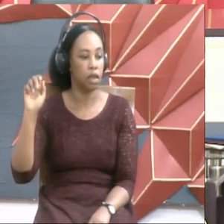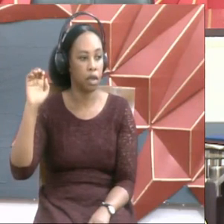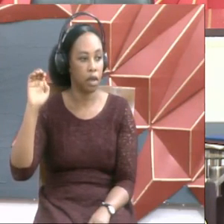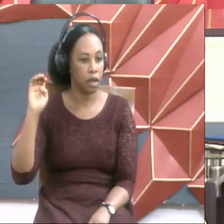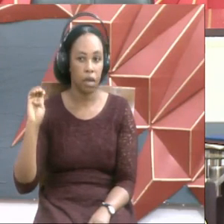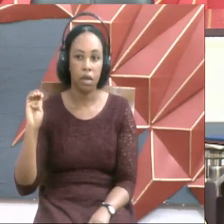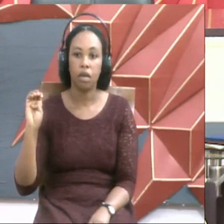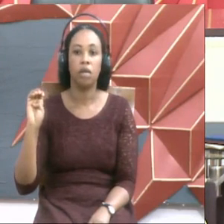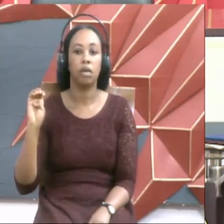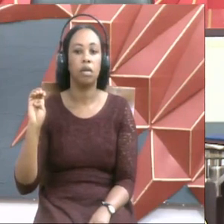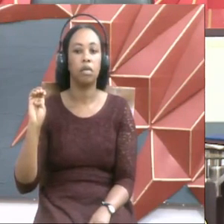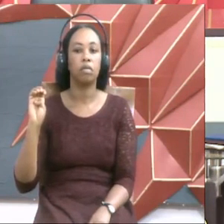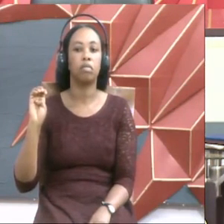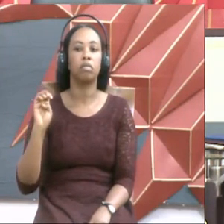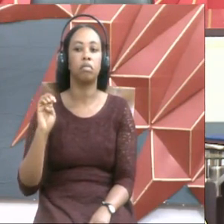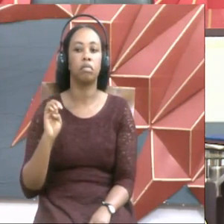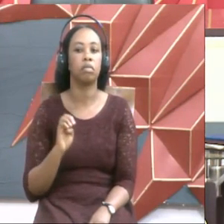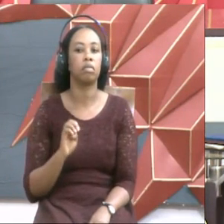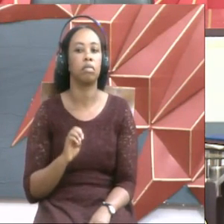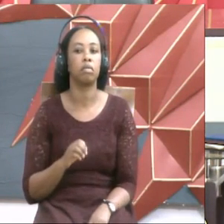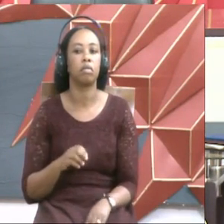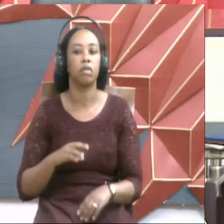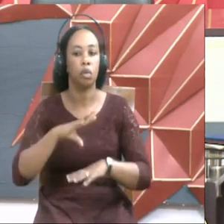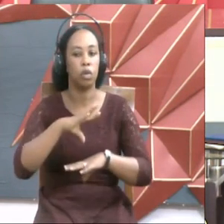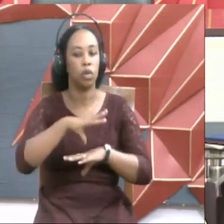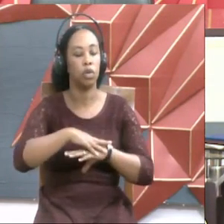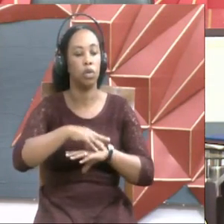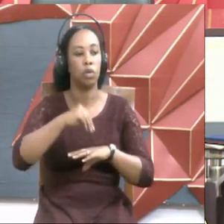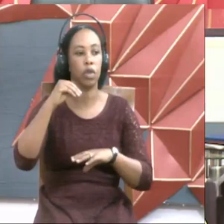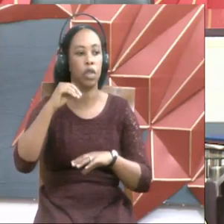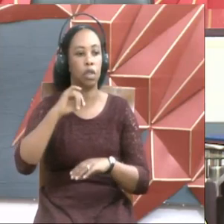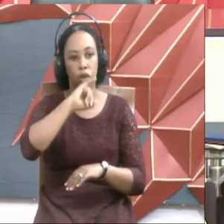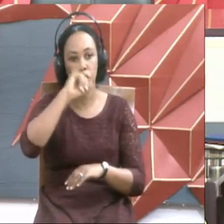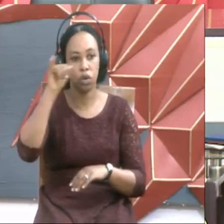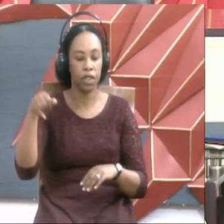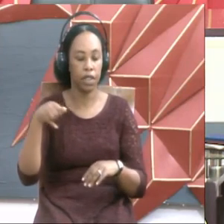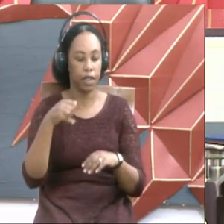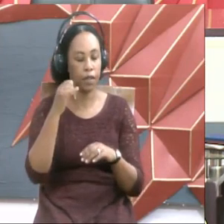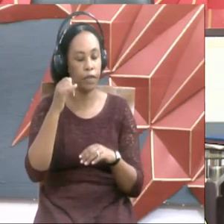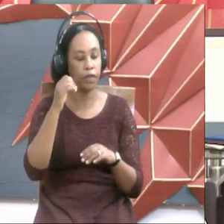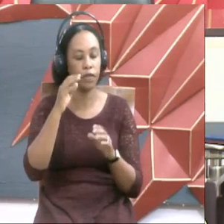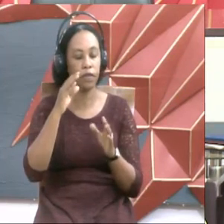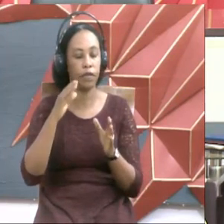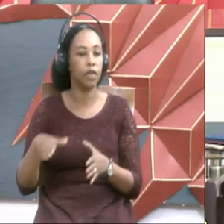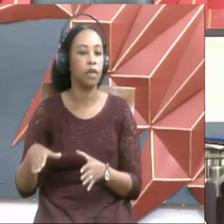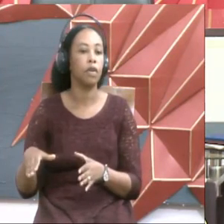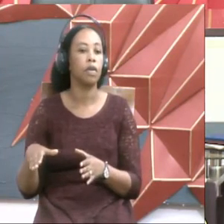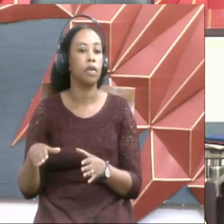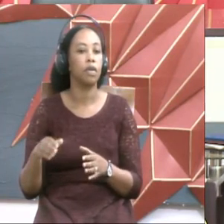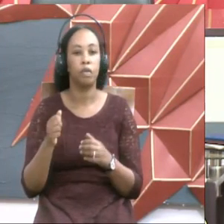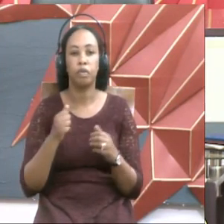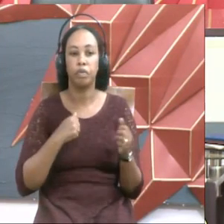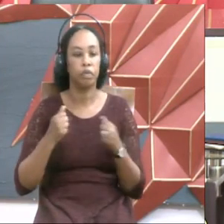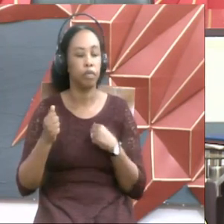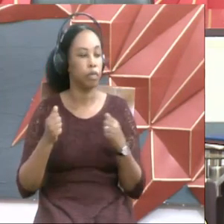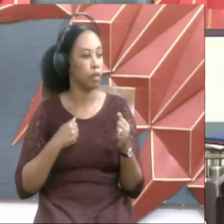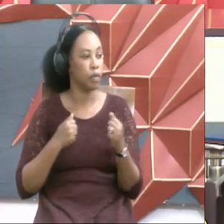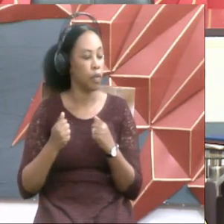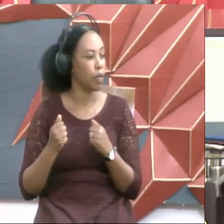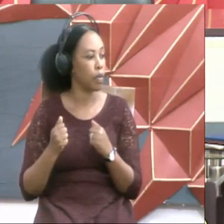Sweden niho Sweden hanyuma noneho rero hari Joseph ndagije imana irurindo hari nanone